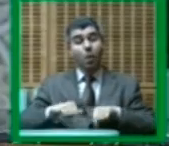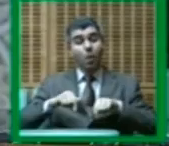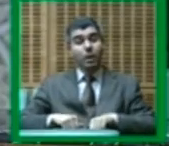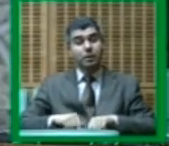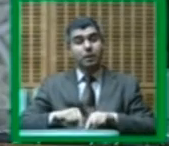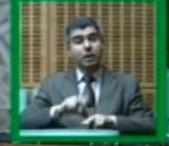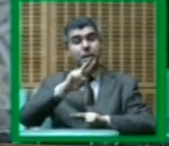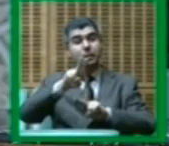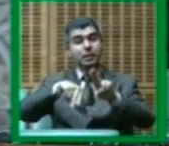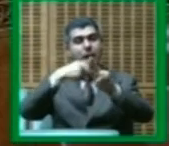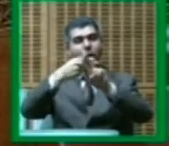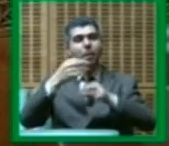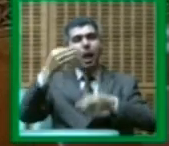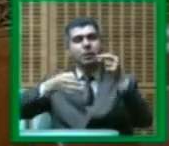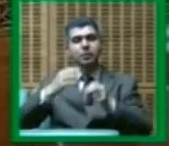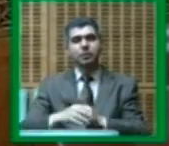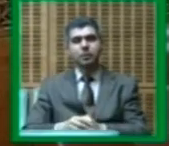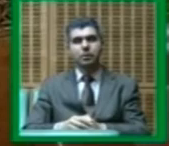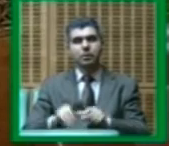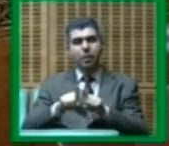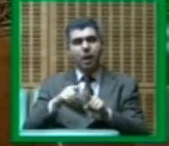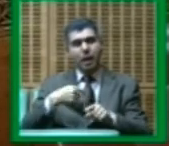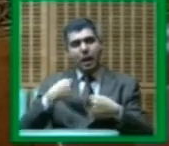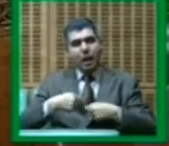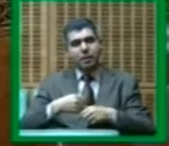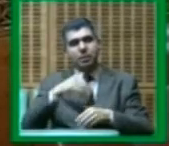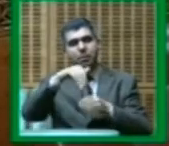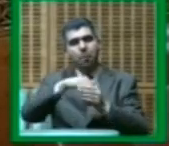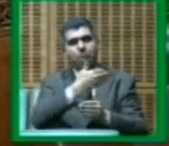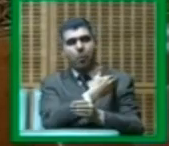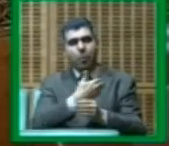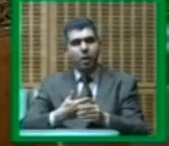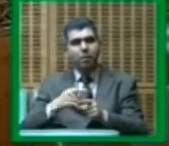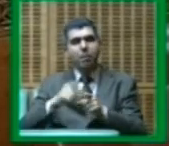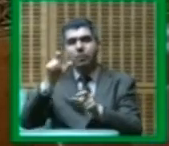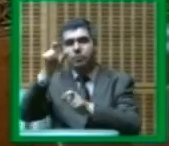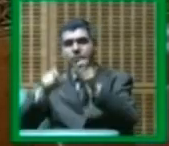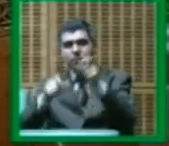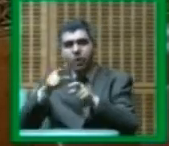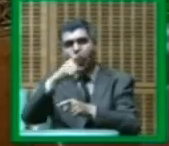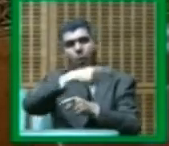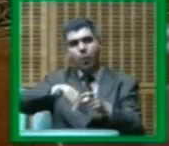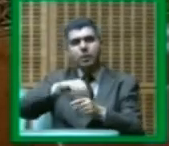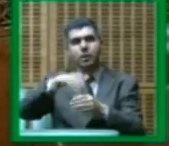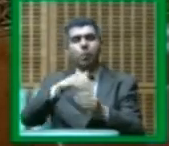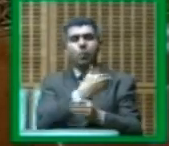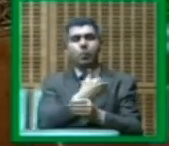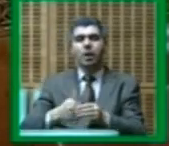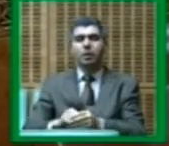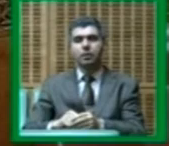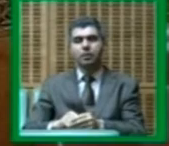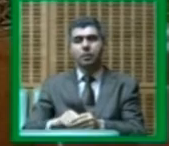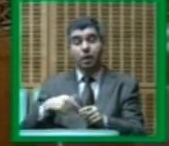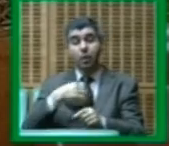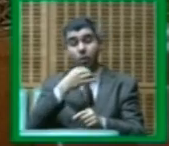شكراً سيد الرئيس، حضرات سيدات المستشارات، حضرات السادة المستشارين، سؤال